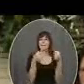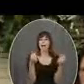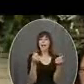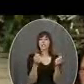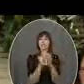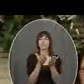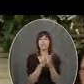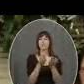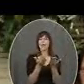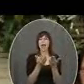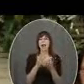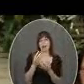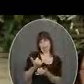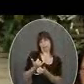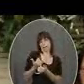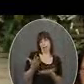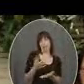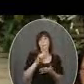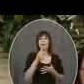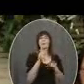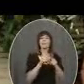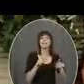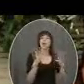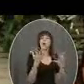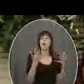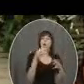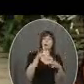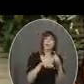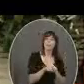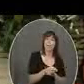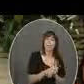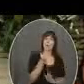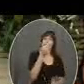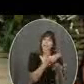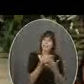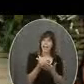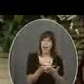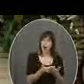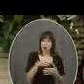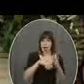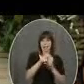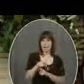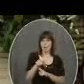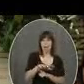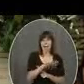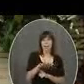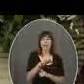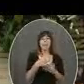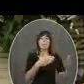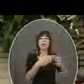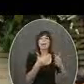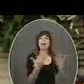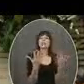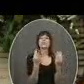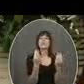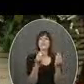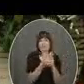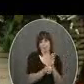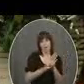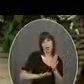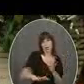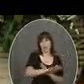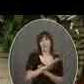matin. D'abord, au premier cycle, nous allons avoir plus d'écoles au Québec en zone défavorisée. Nous allons